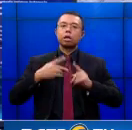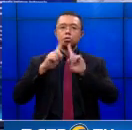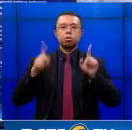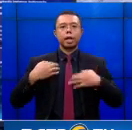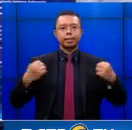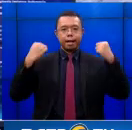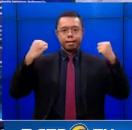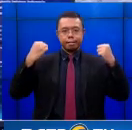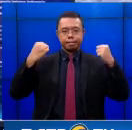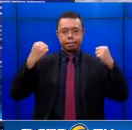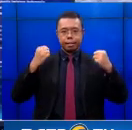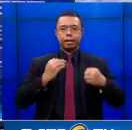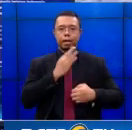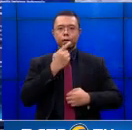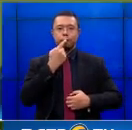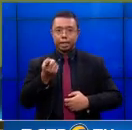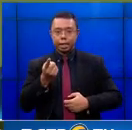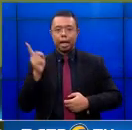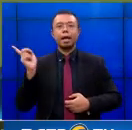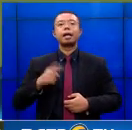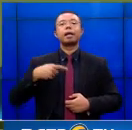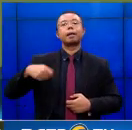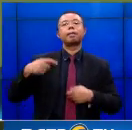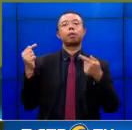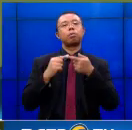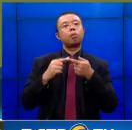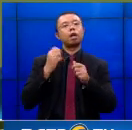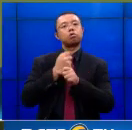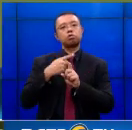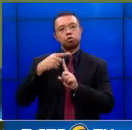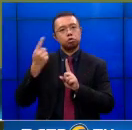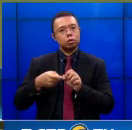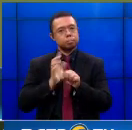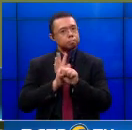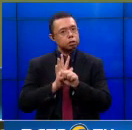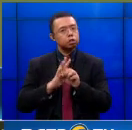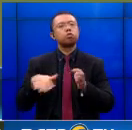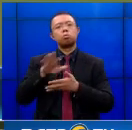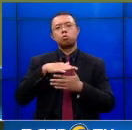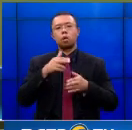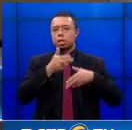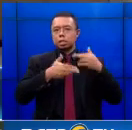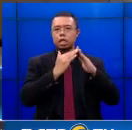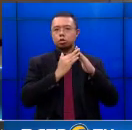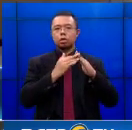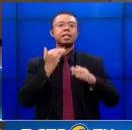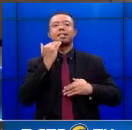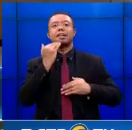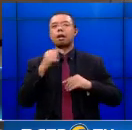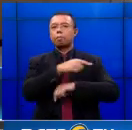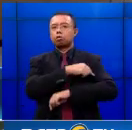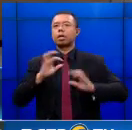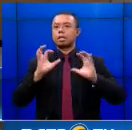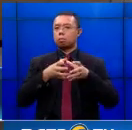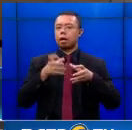Keterangan Sehat sesuai dengan instruksi Kementerian Perhubungan dan gugus tugas penanganan covina intense seluruh Stasiun juga dijaga oleh petugas